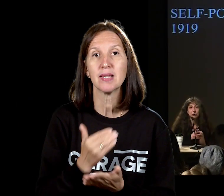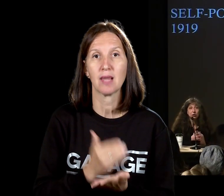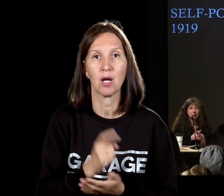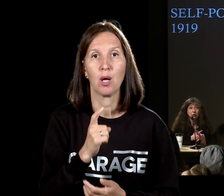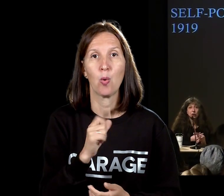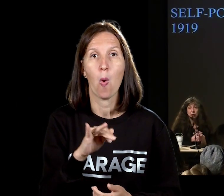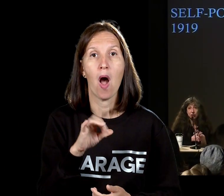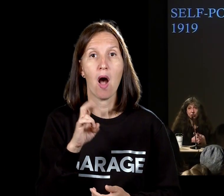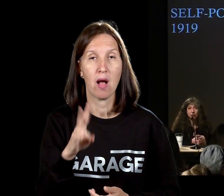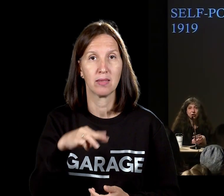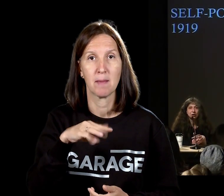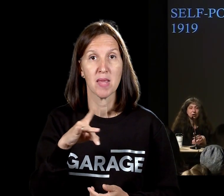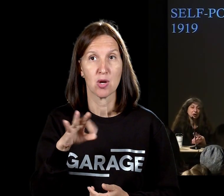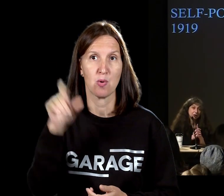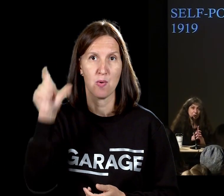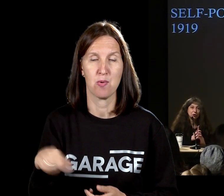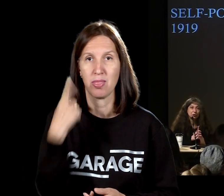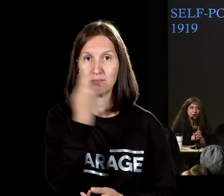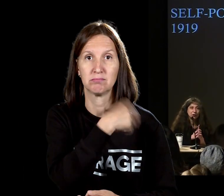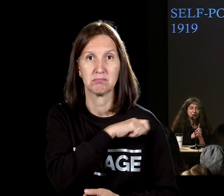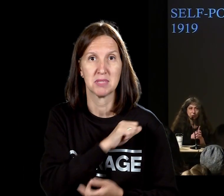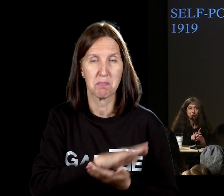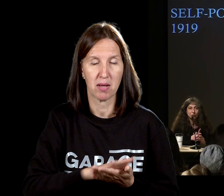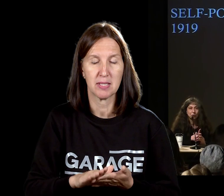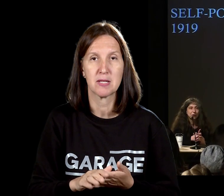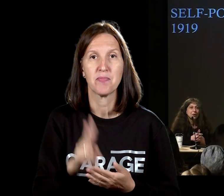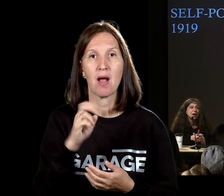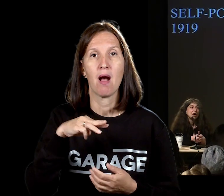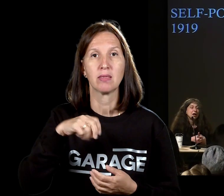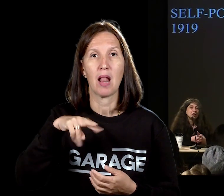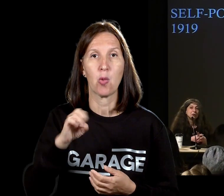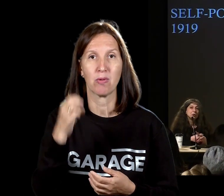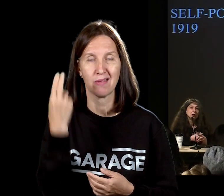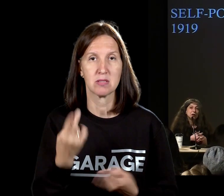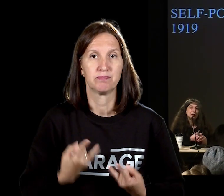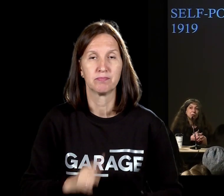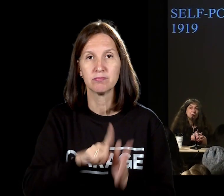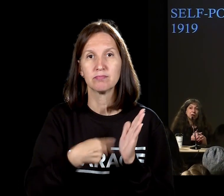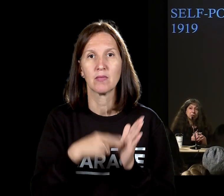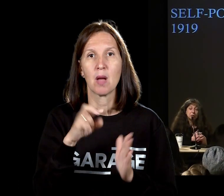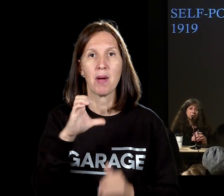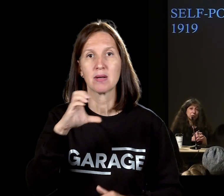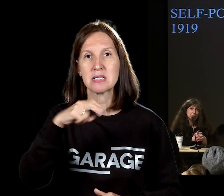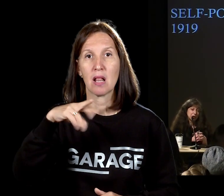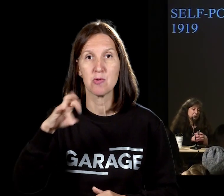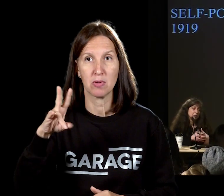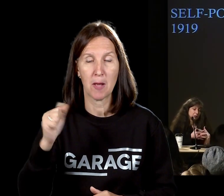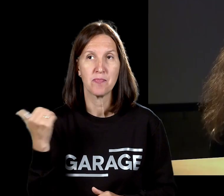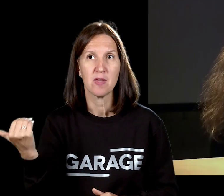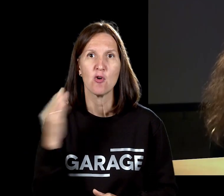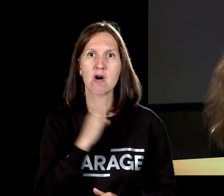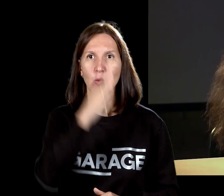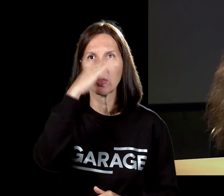родился он испанец, он родился каталонец, он родился в Барселоне. Его родители были